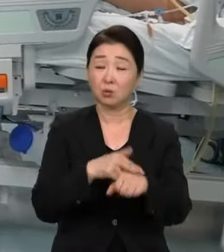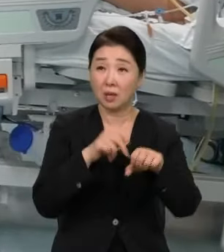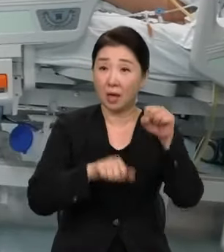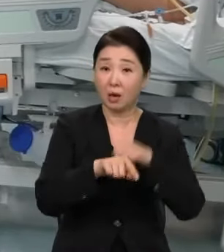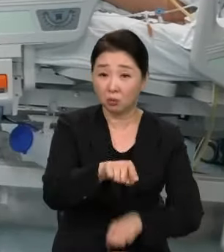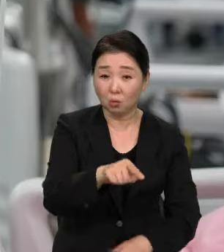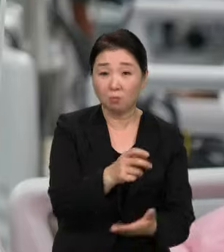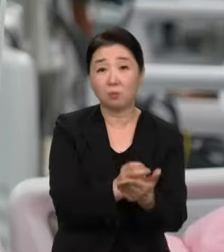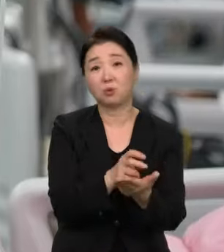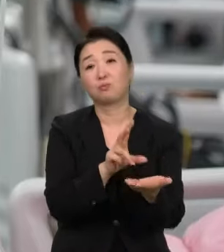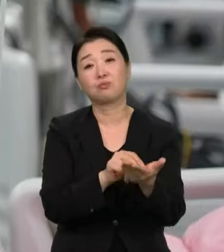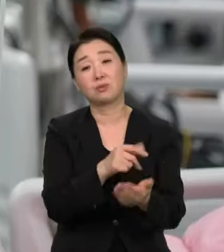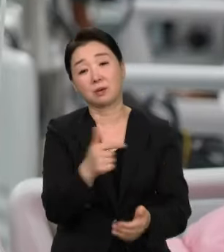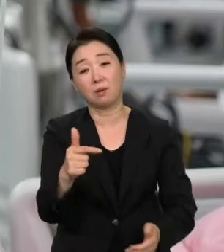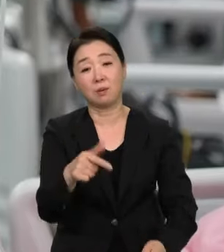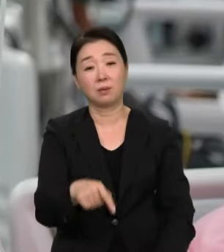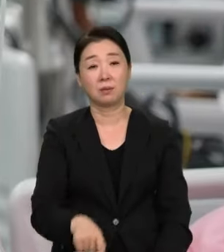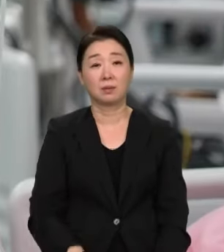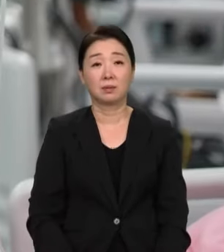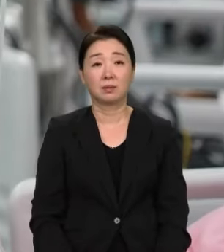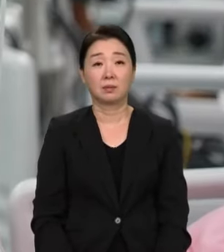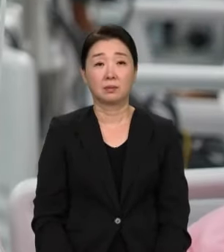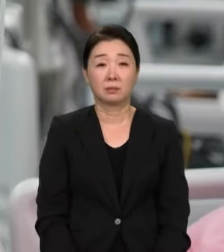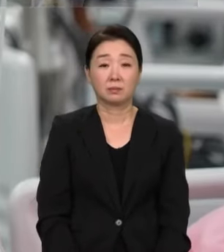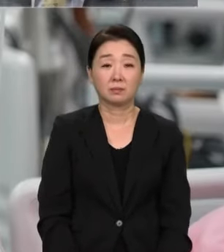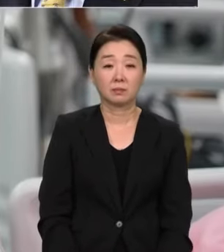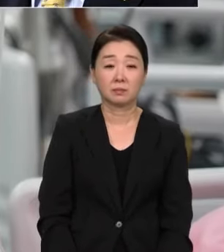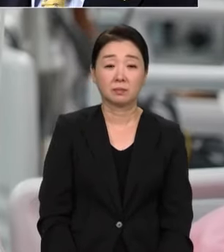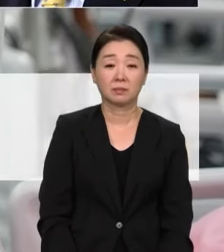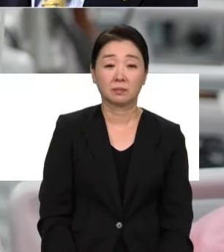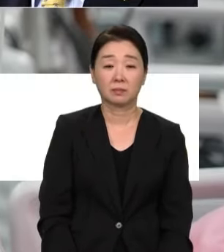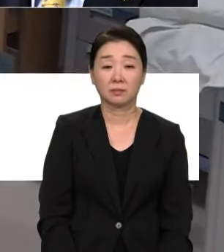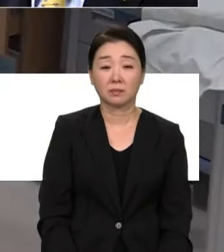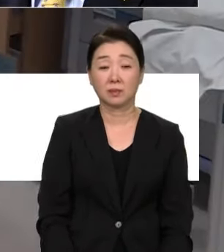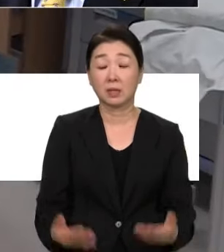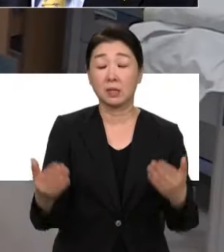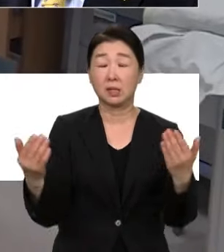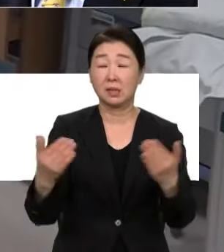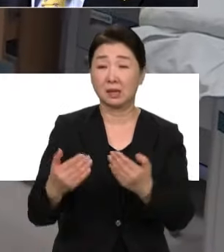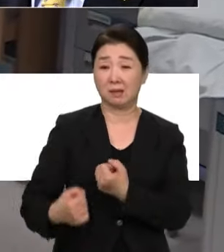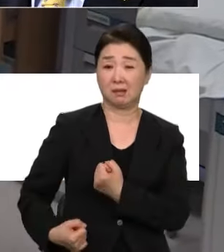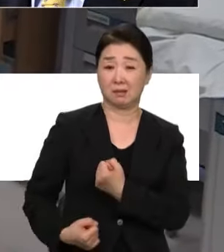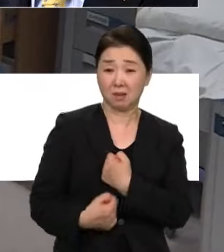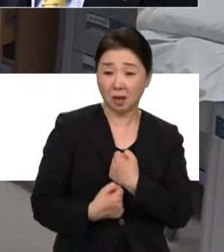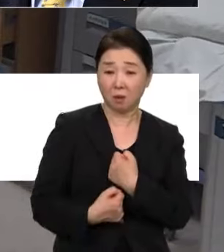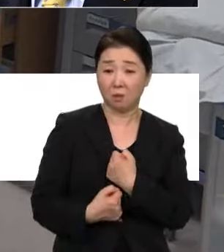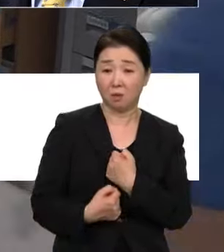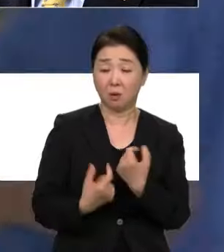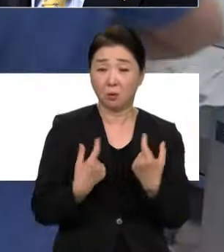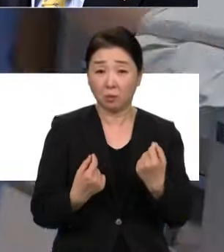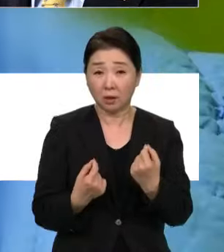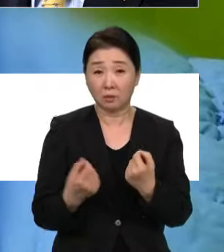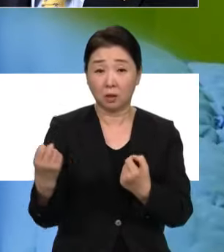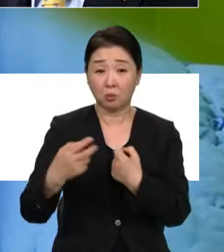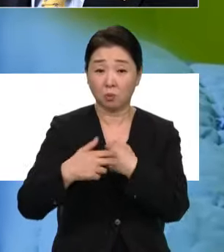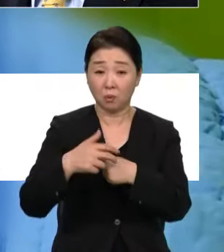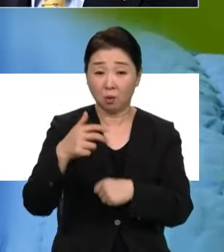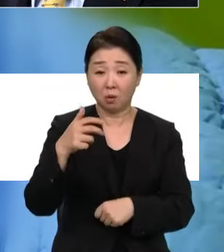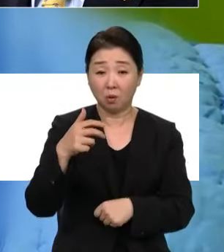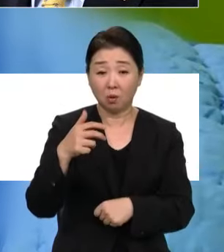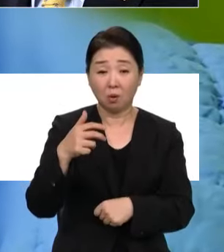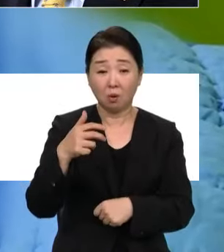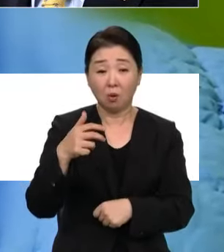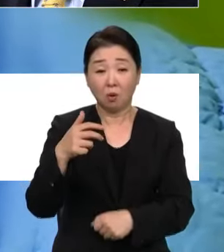행위는 법적으로도 문제가 될 수 있습니다. 직무를 유기하는 거에 더 나가서 병원장의